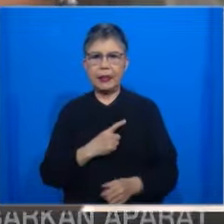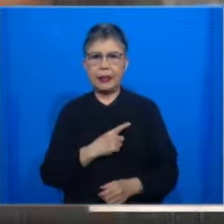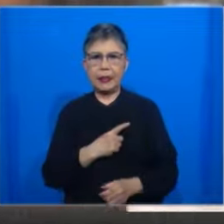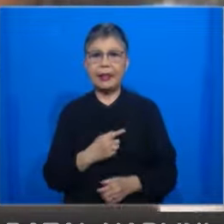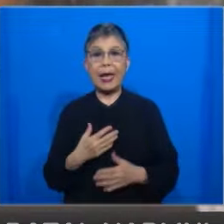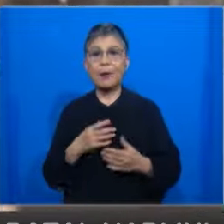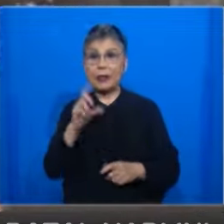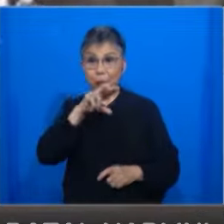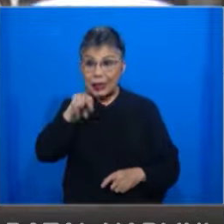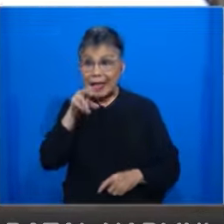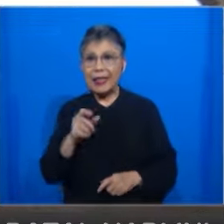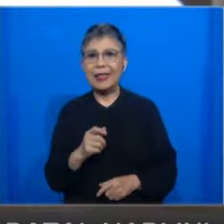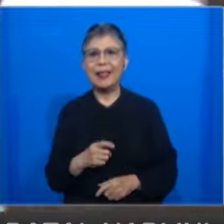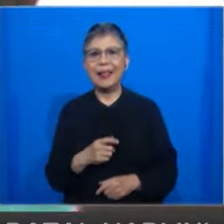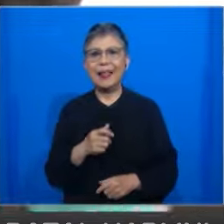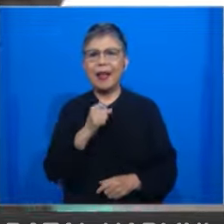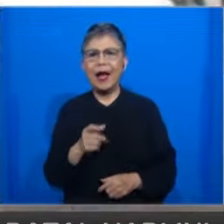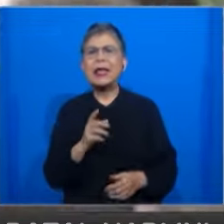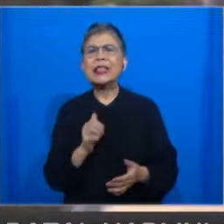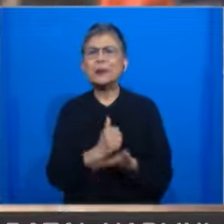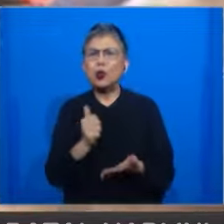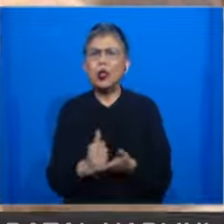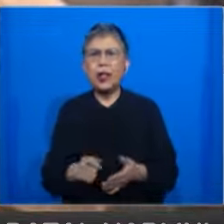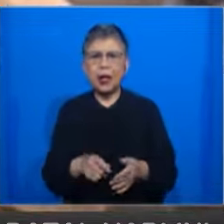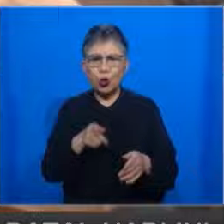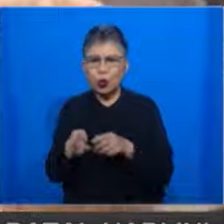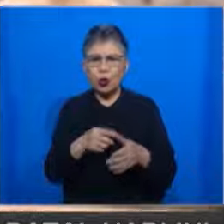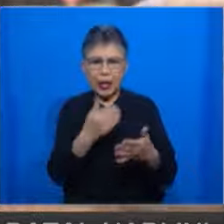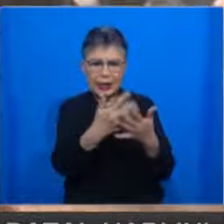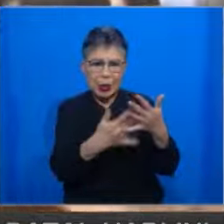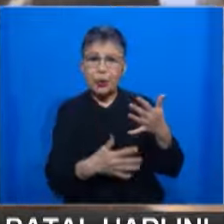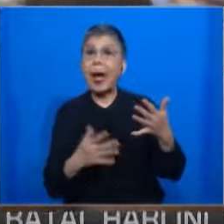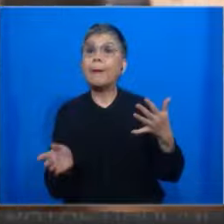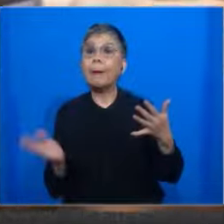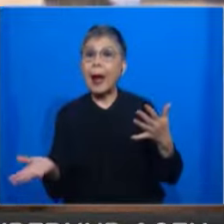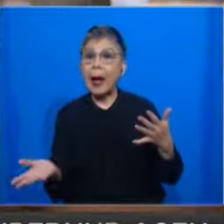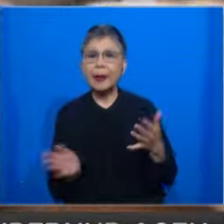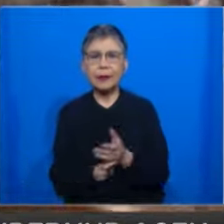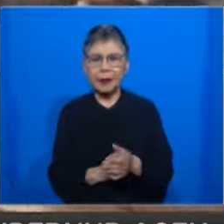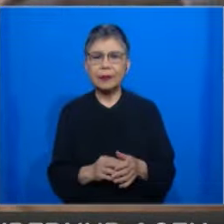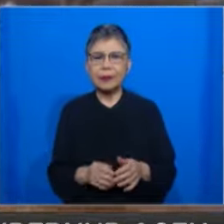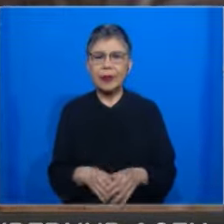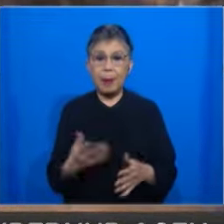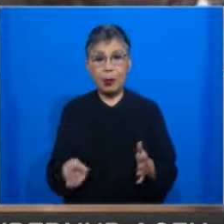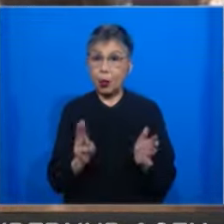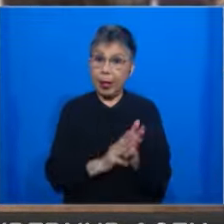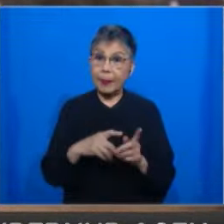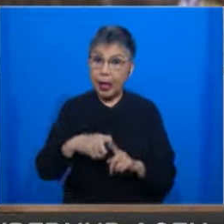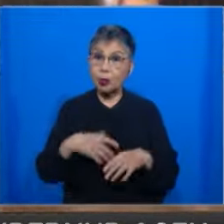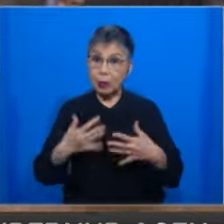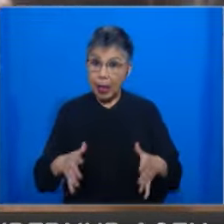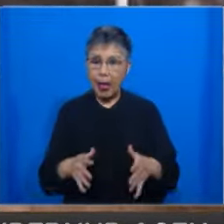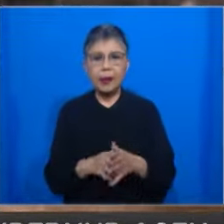coba tanyakan apa sebenarnya yang menjadi tuntutan lanjutan selain kepada putusan Mahkamah Konstitusi yang hari